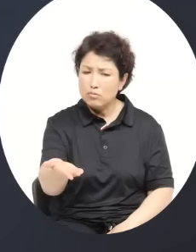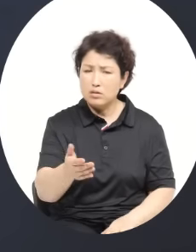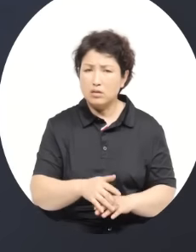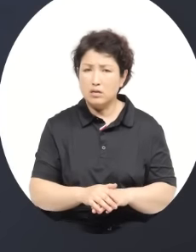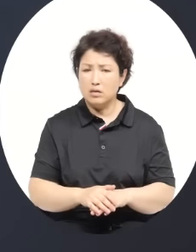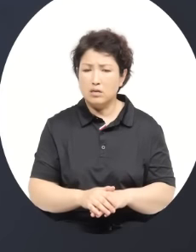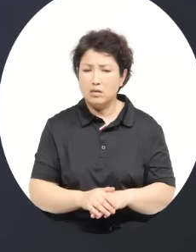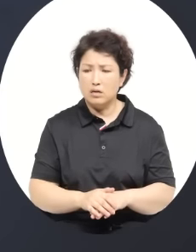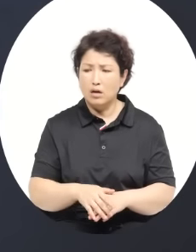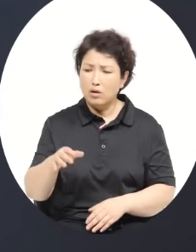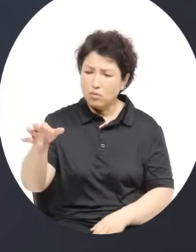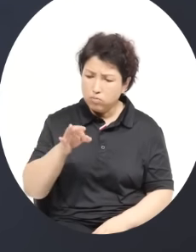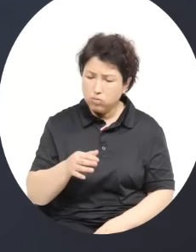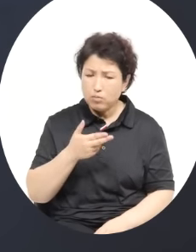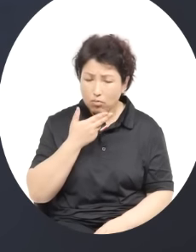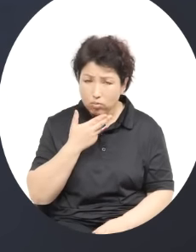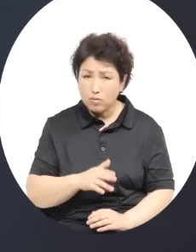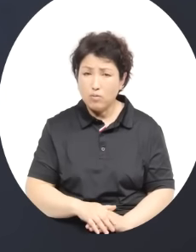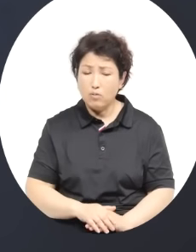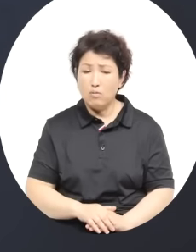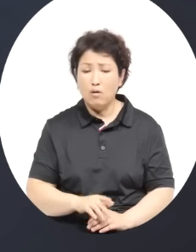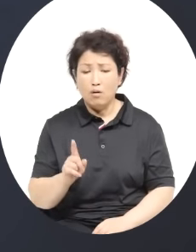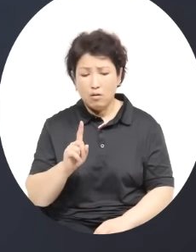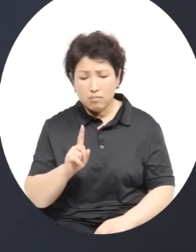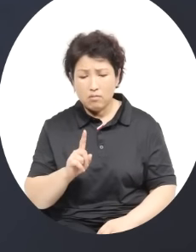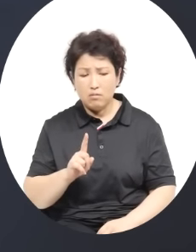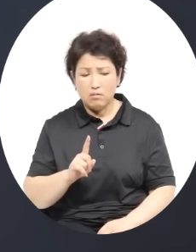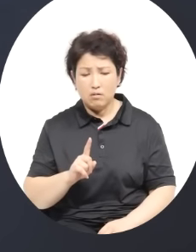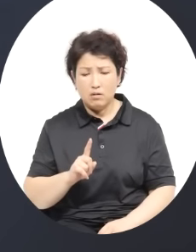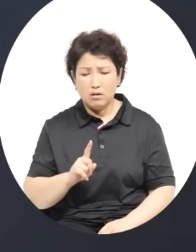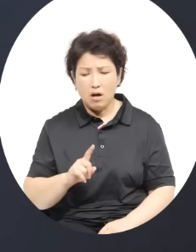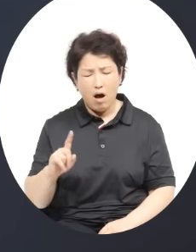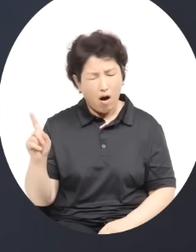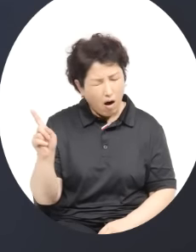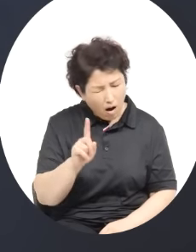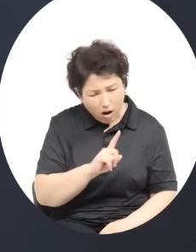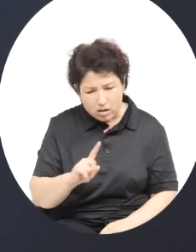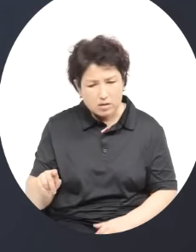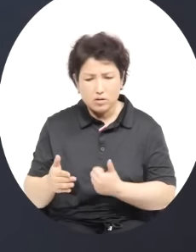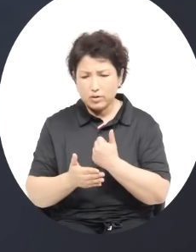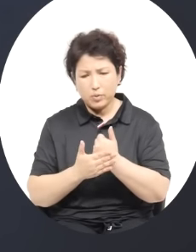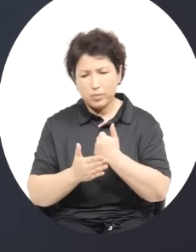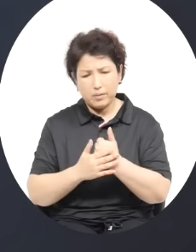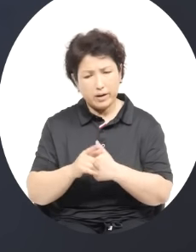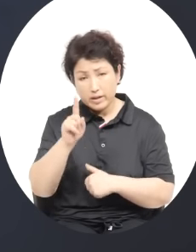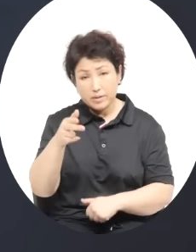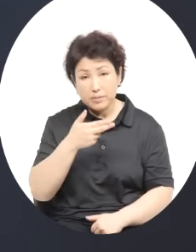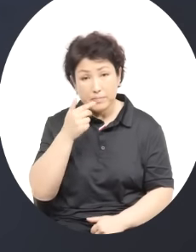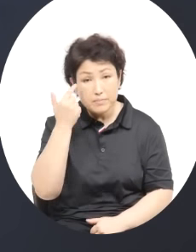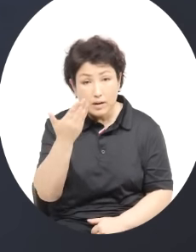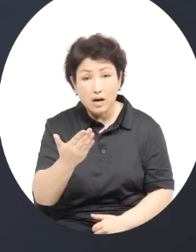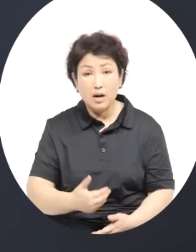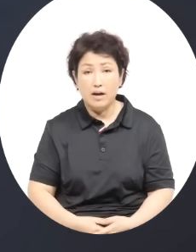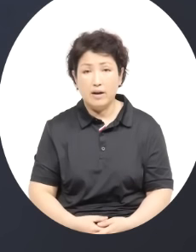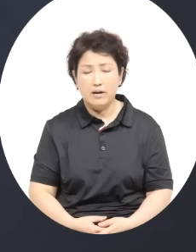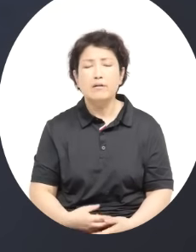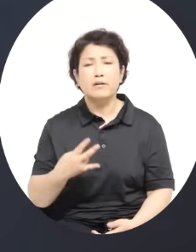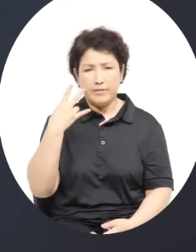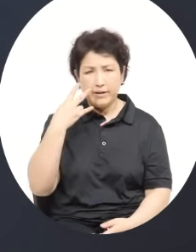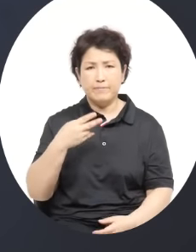지금 자기가 경제적으로도 완전 독립돼 있고 일체 부모로부터 어떤 지원을 받거나 이런 건